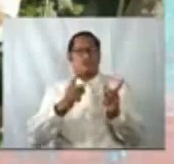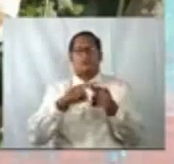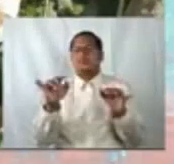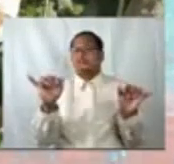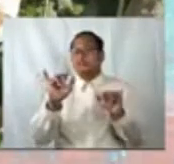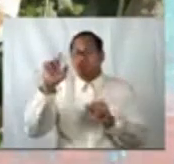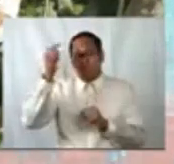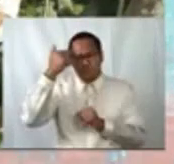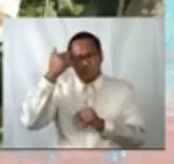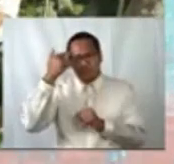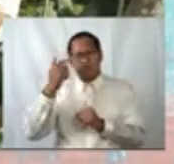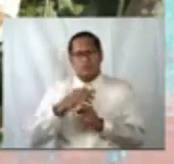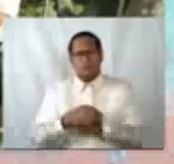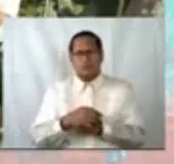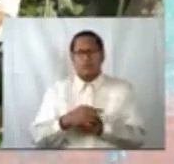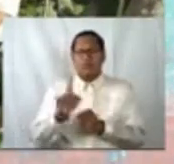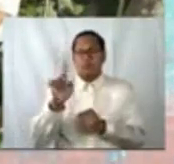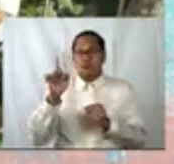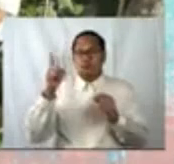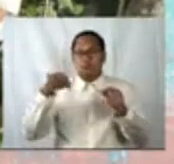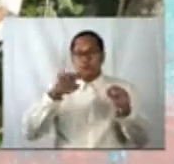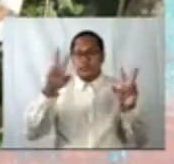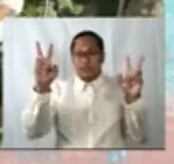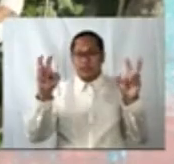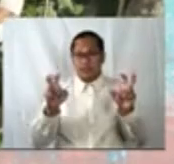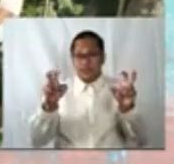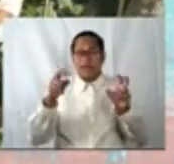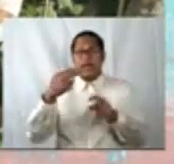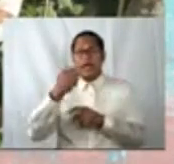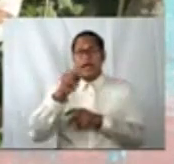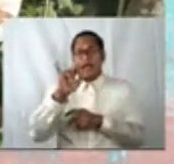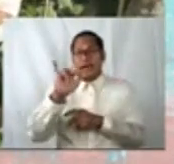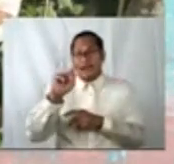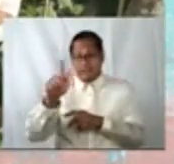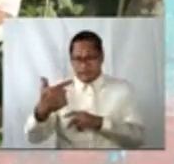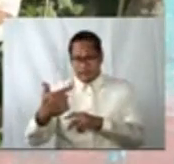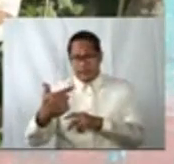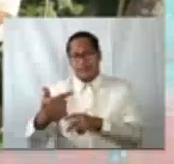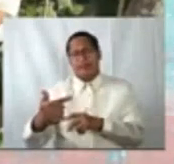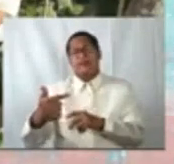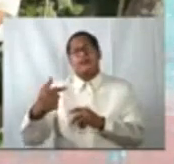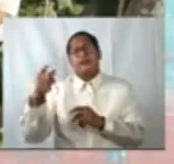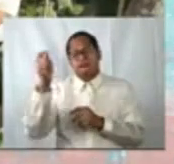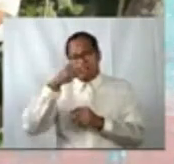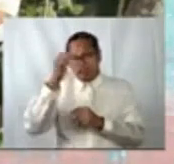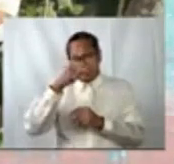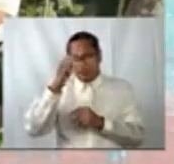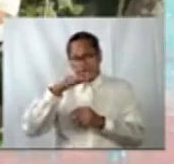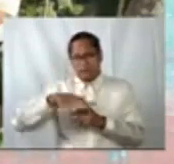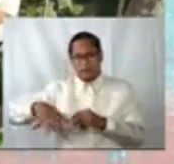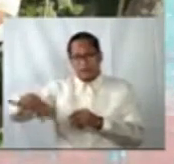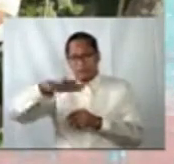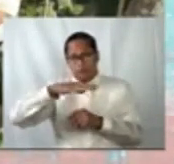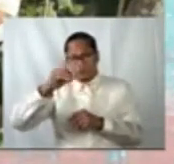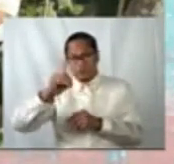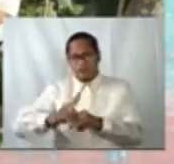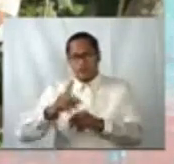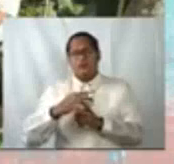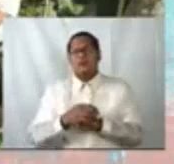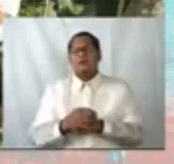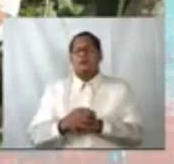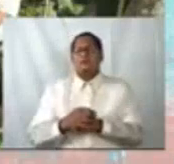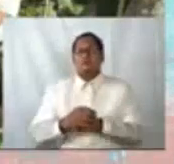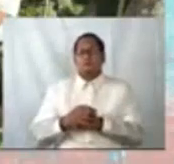ng tinatawag nating Haring Bayang Katagalugan. So, nagkaroon siya ng ganyang pangalan later on. Pero ang sinasabi natin